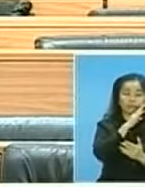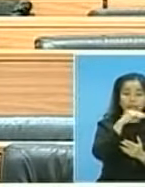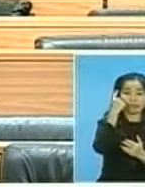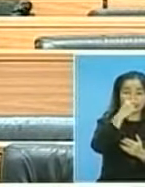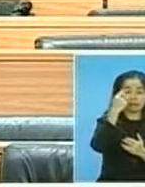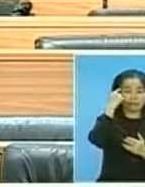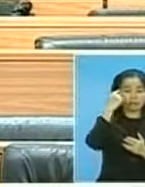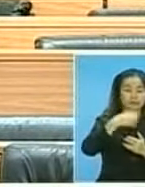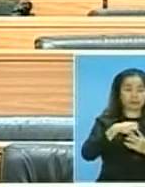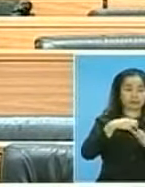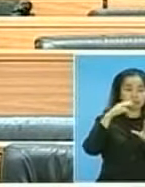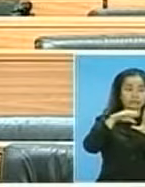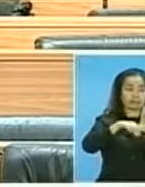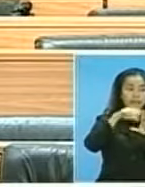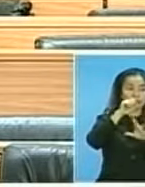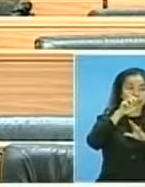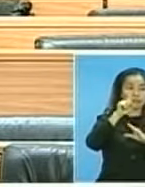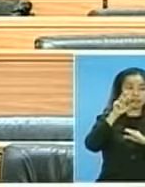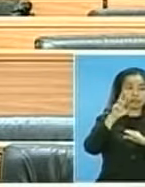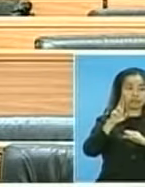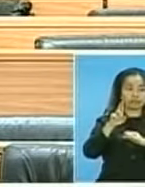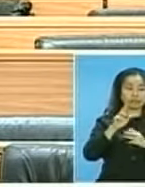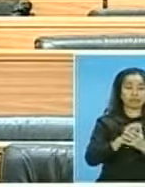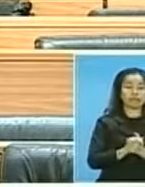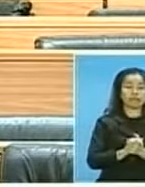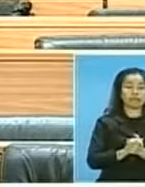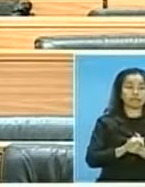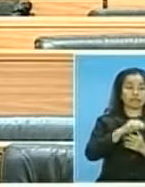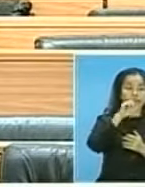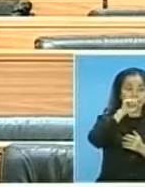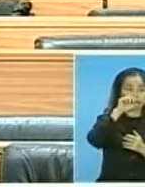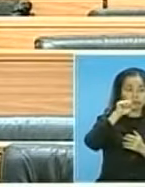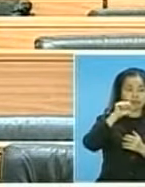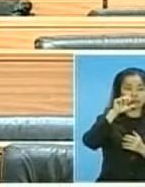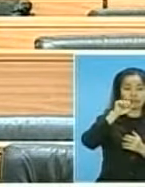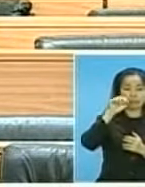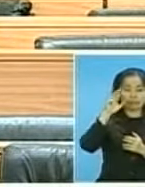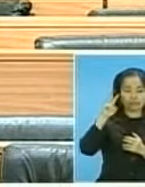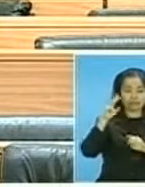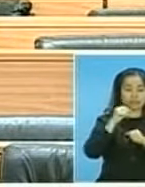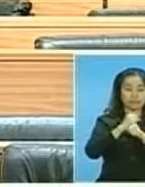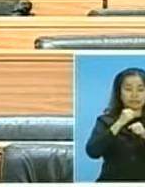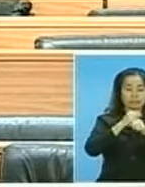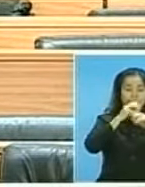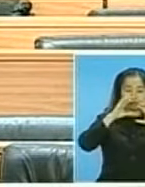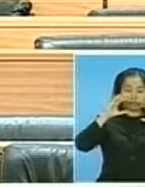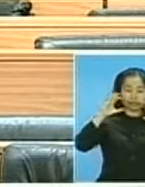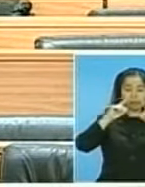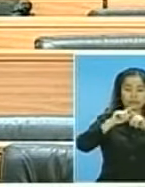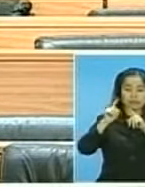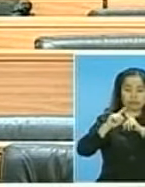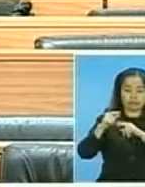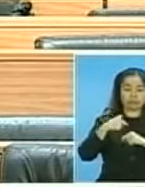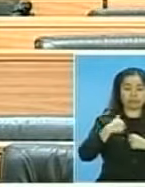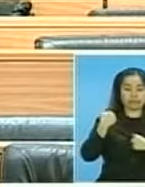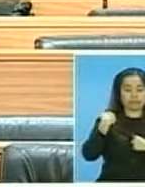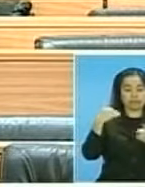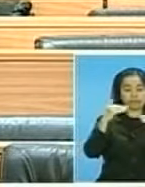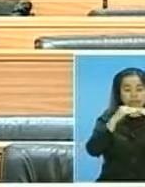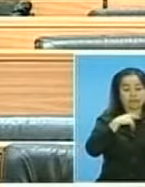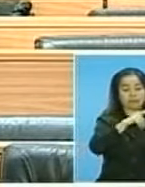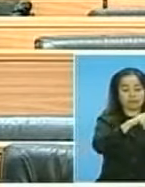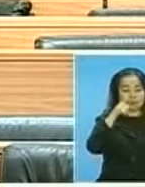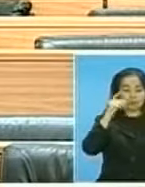คิดจะมาสมัครสรนะครับสสสวข้าราชการทางการเมืองสามารถลาออก